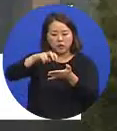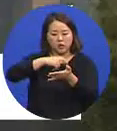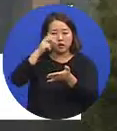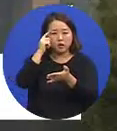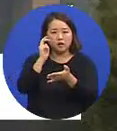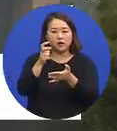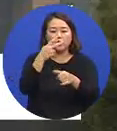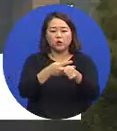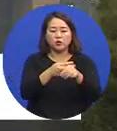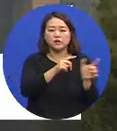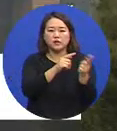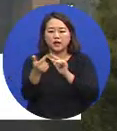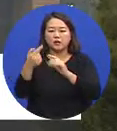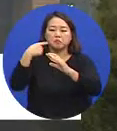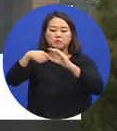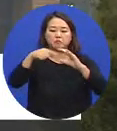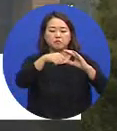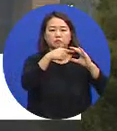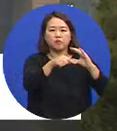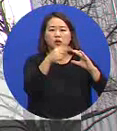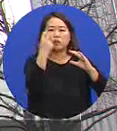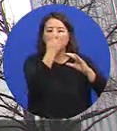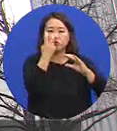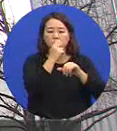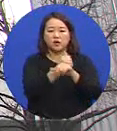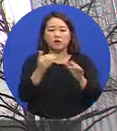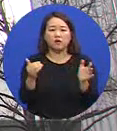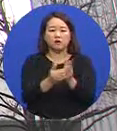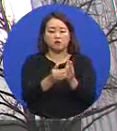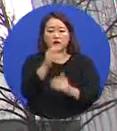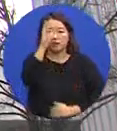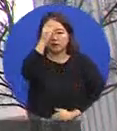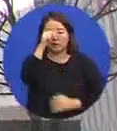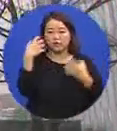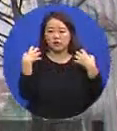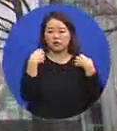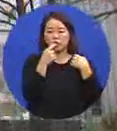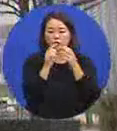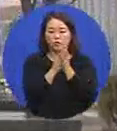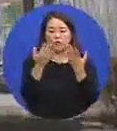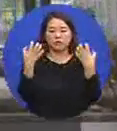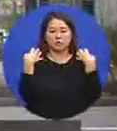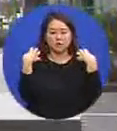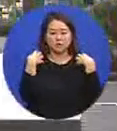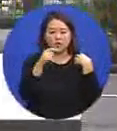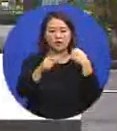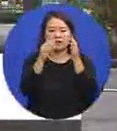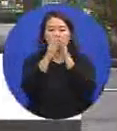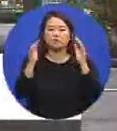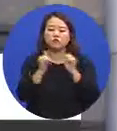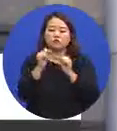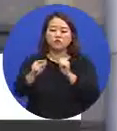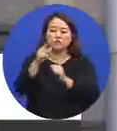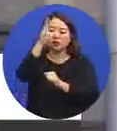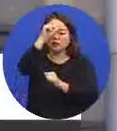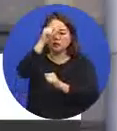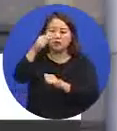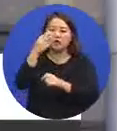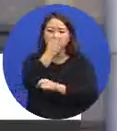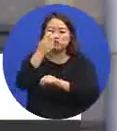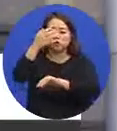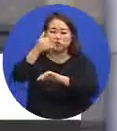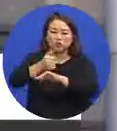교수들에게는 이메일을 보내 조사하기도 했습니다. 경찰청 본청도 전북 경찰의 수사 결과에 따라 김